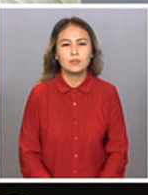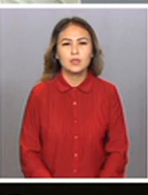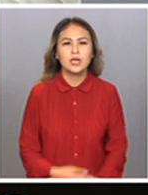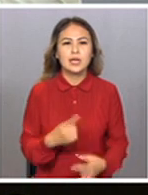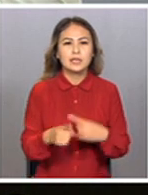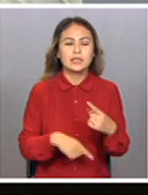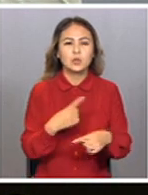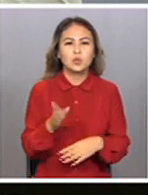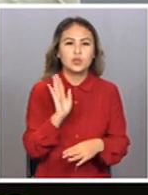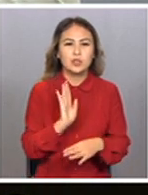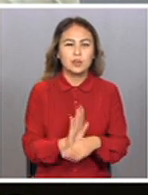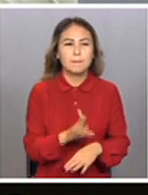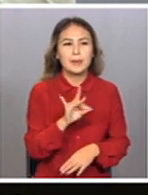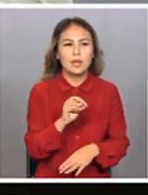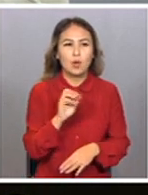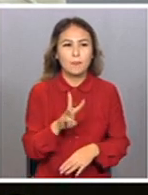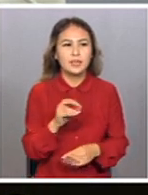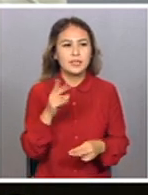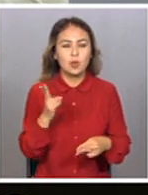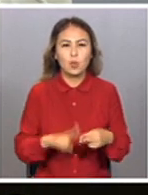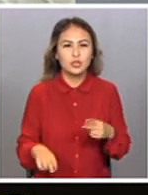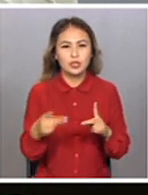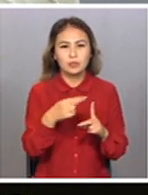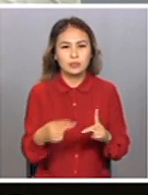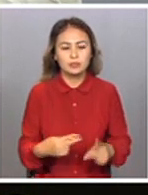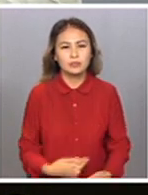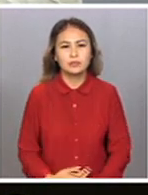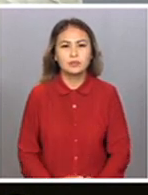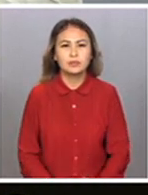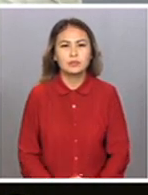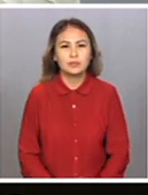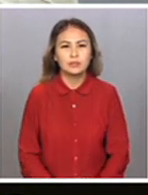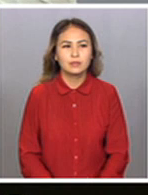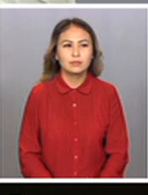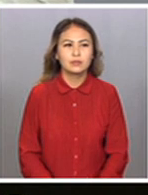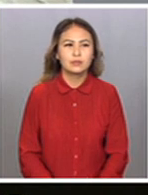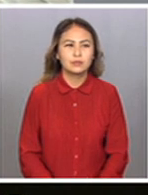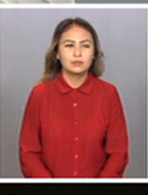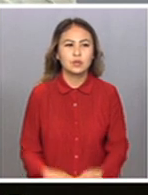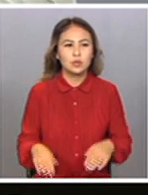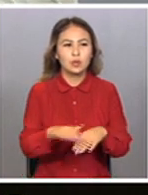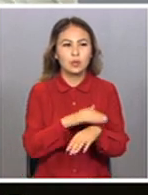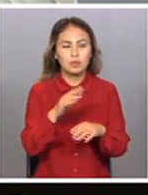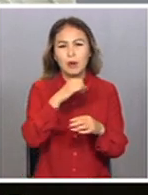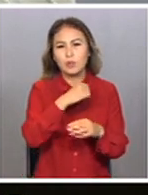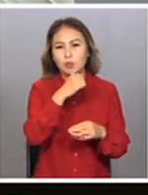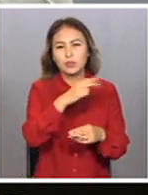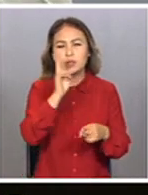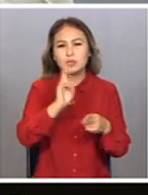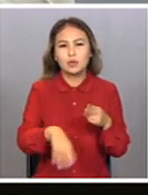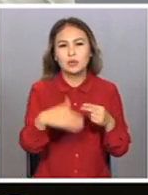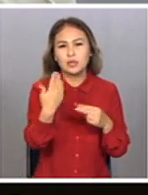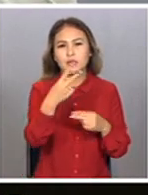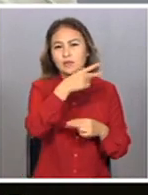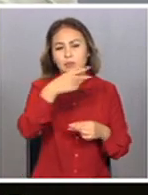Следующее задание – прием «Незаконченное предложение». Попробуйте закончить эти